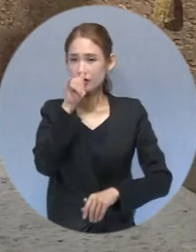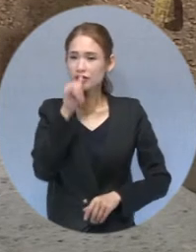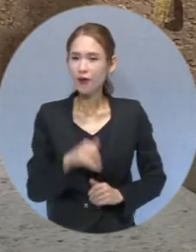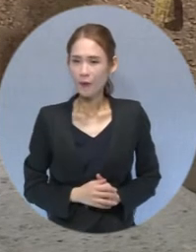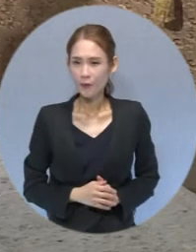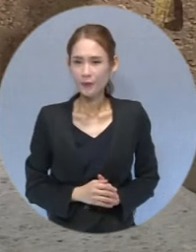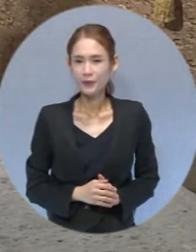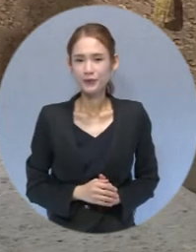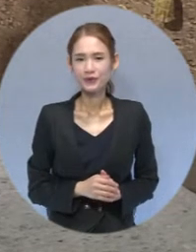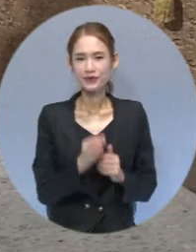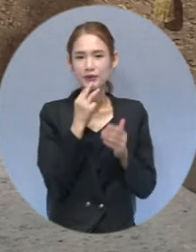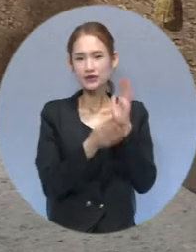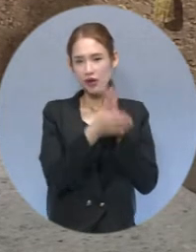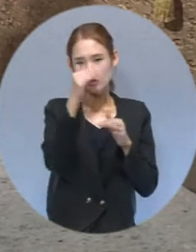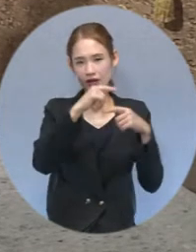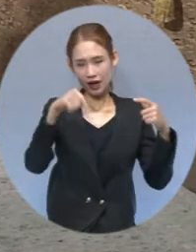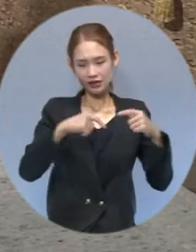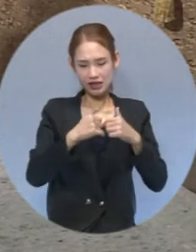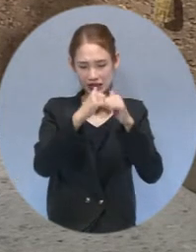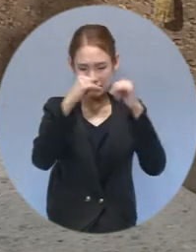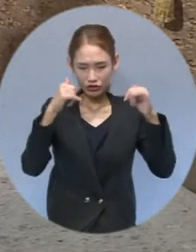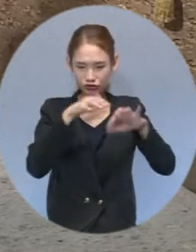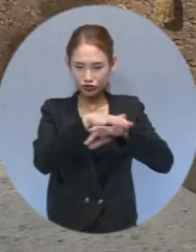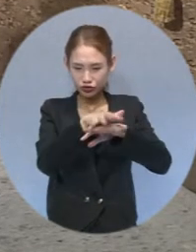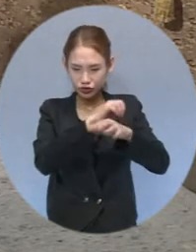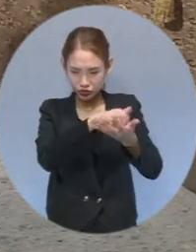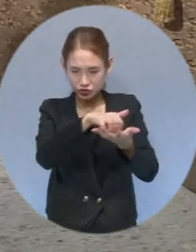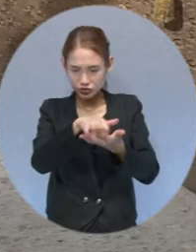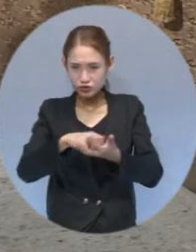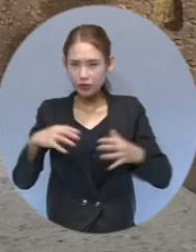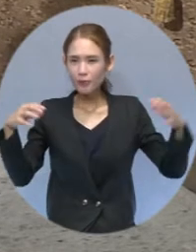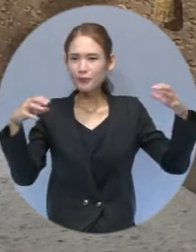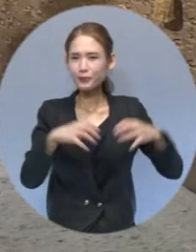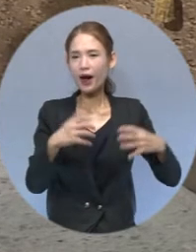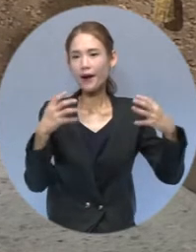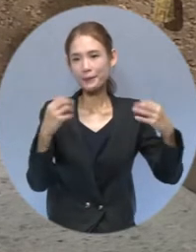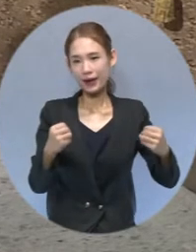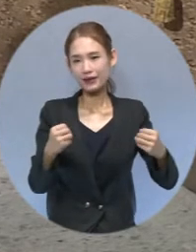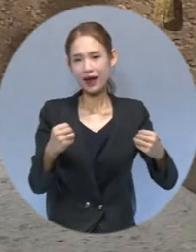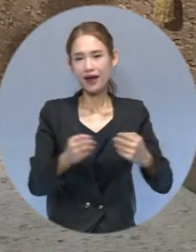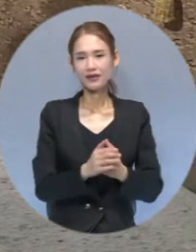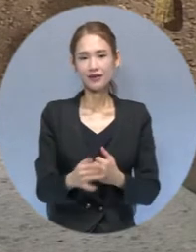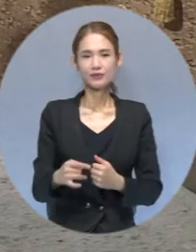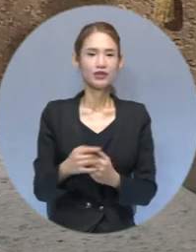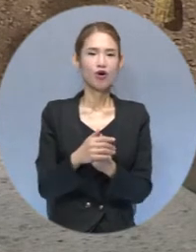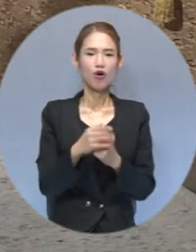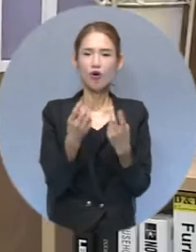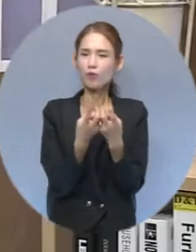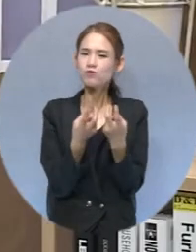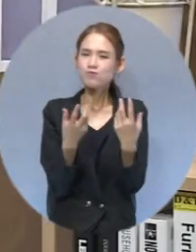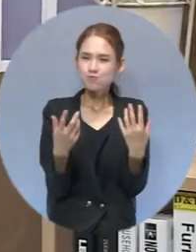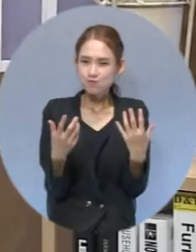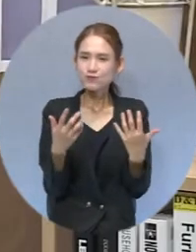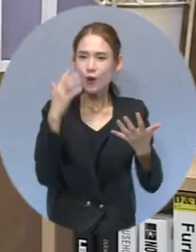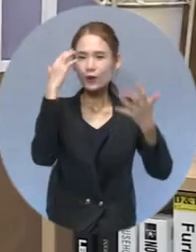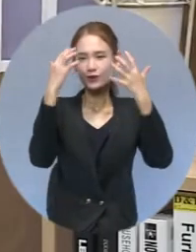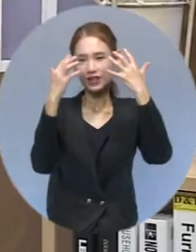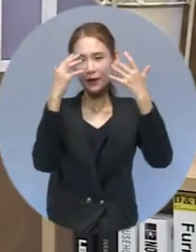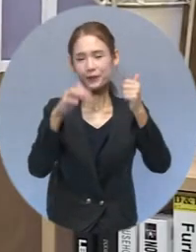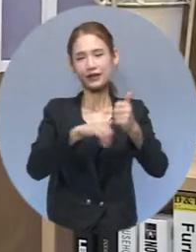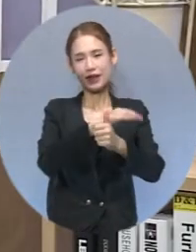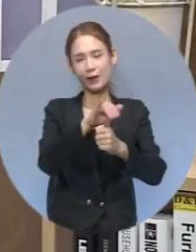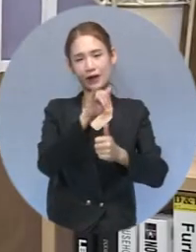서울시 내에 있는 이 인구 밀집도가 또 굉장히 높다 보니까 네. 어쩔 수 없이 이런 혼잡한 상황이 야기가 되는 것